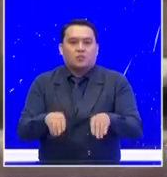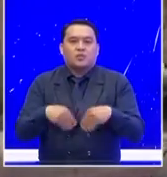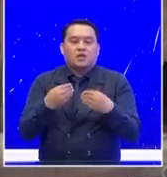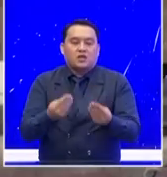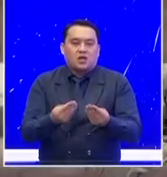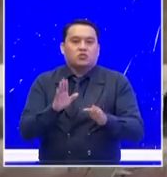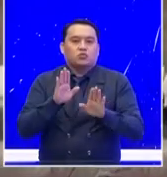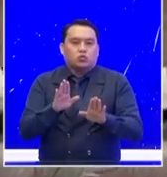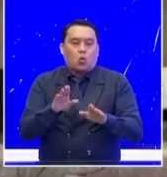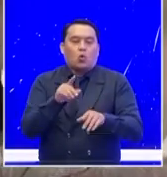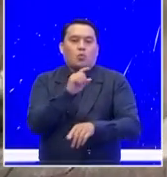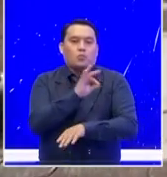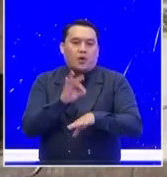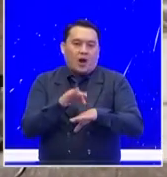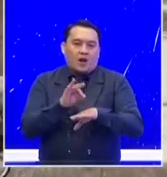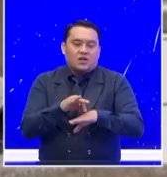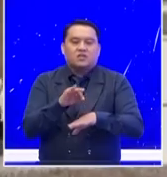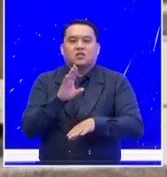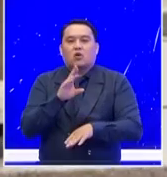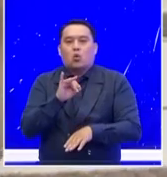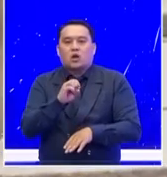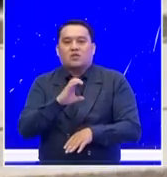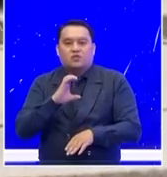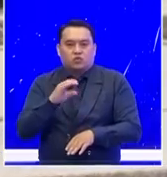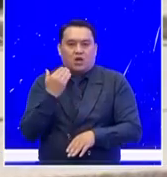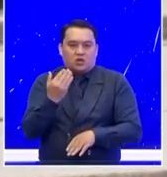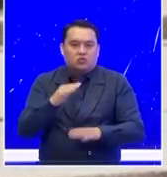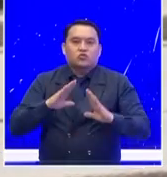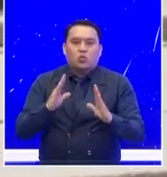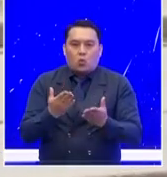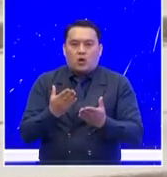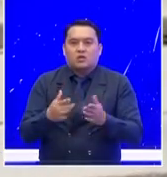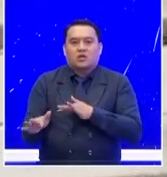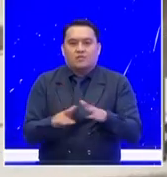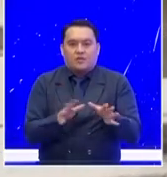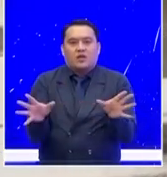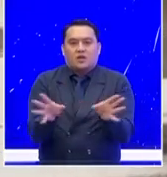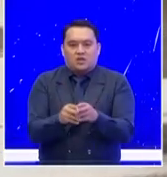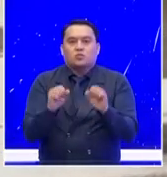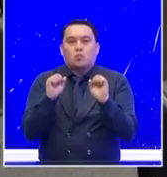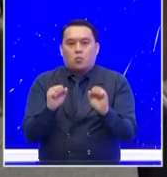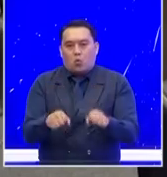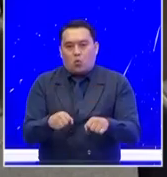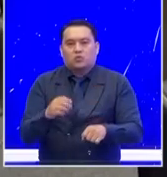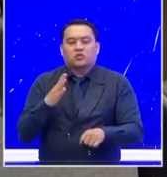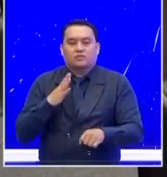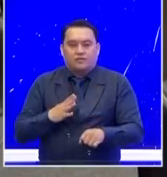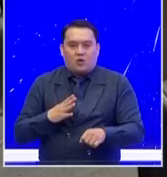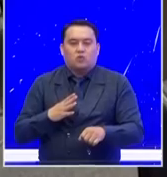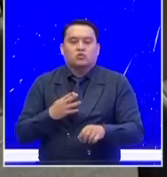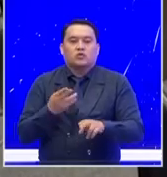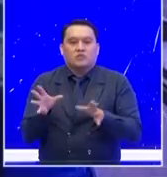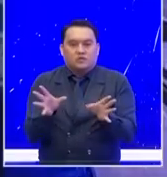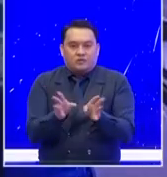предназначен исключительно для больных COVID-19. Ситуация сложная, но действуя вместе, страна ее преодолеет, заключил